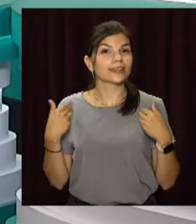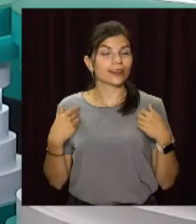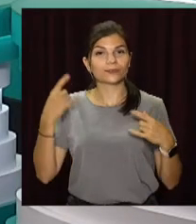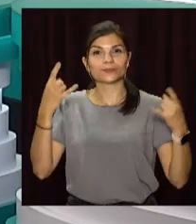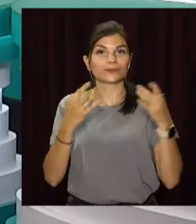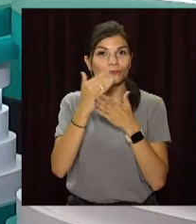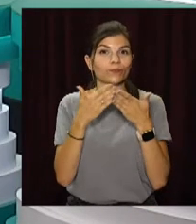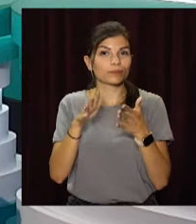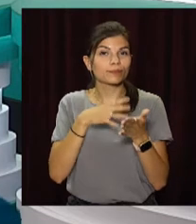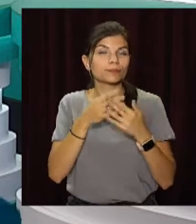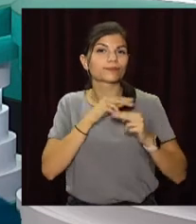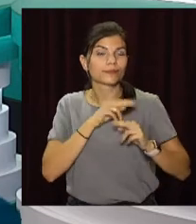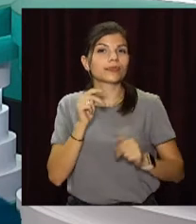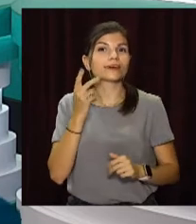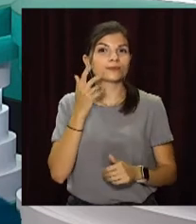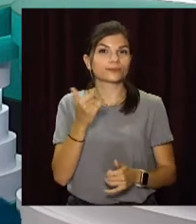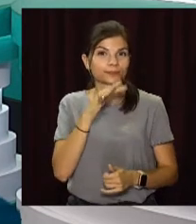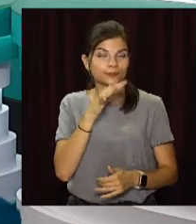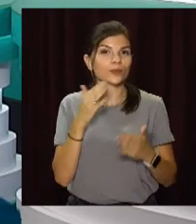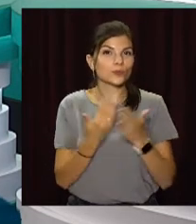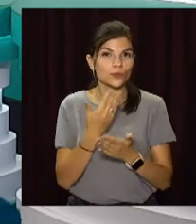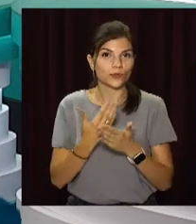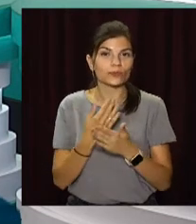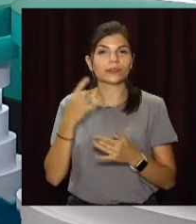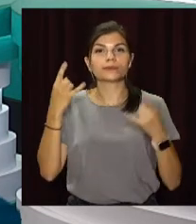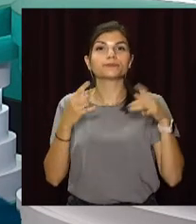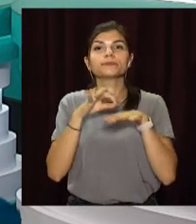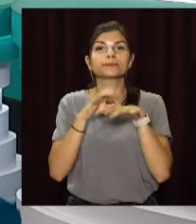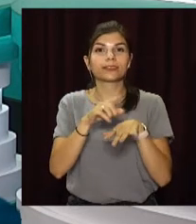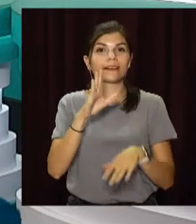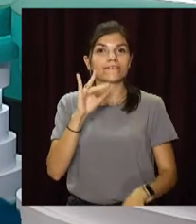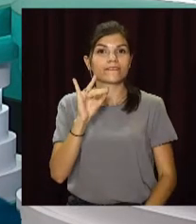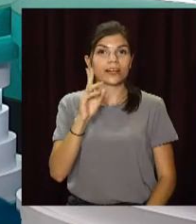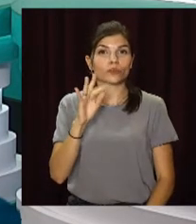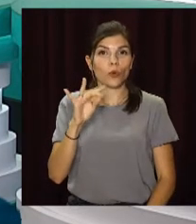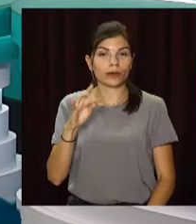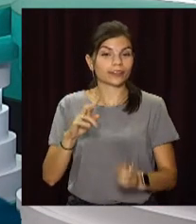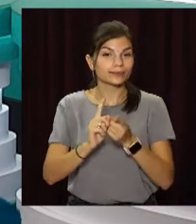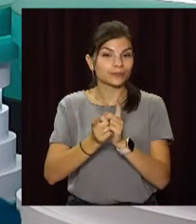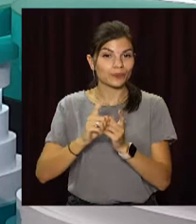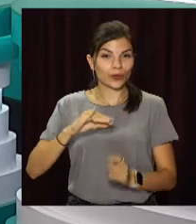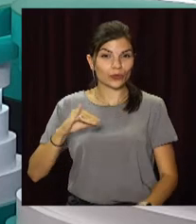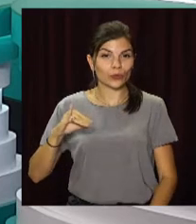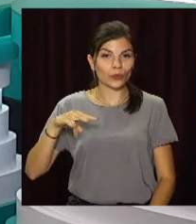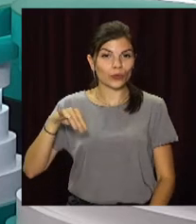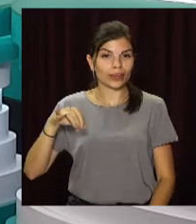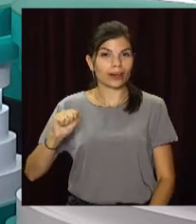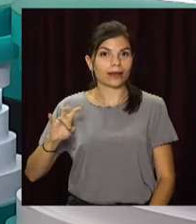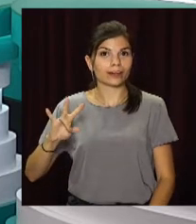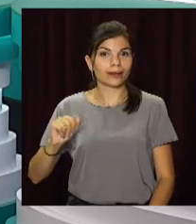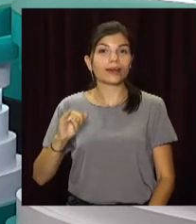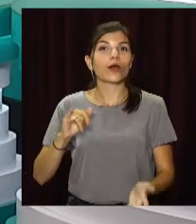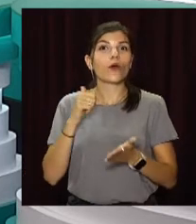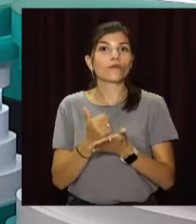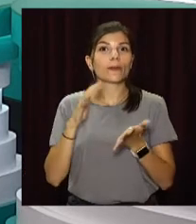Вітаю! Відкритий продовжує свою роботу і, як завжди, у цій порі новини. Для вас у студії працює Вікторія Вахрушина та сурдоперекладачка Юліана Пуговкіна.